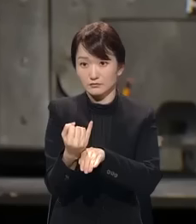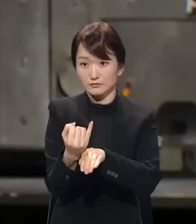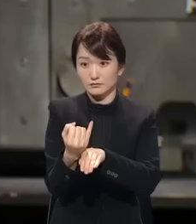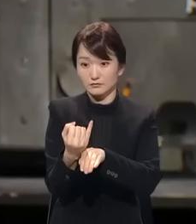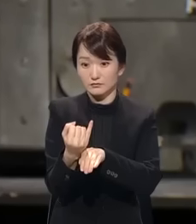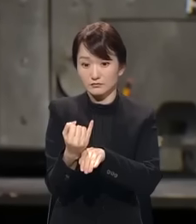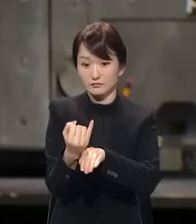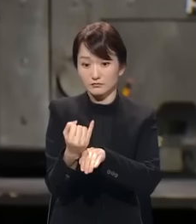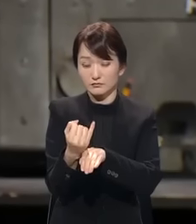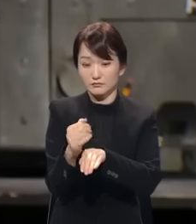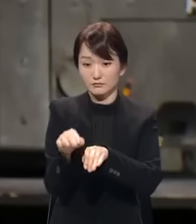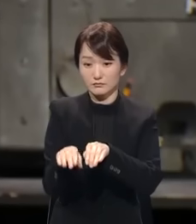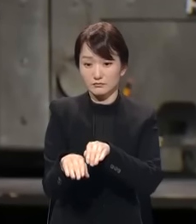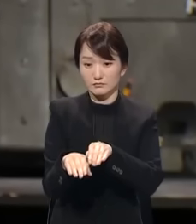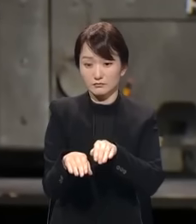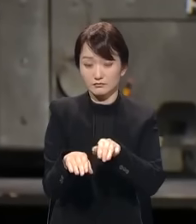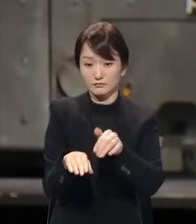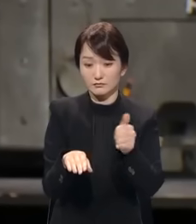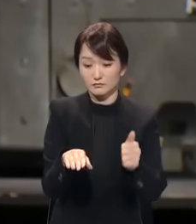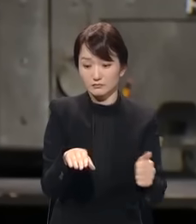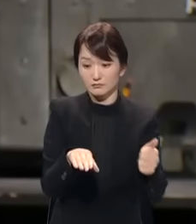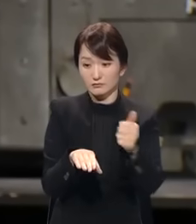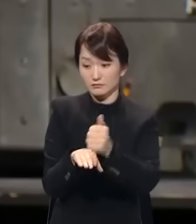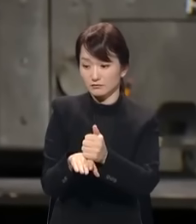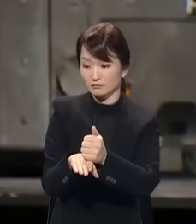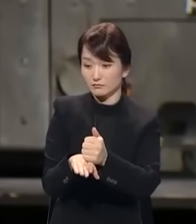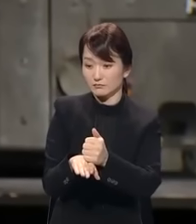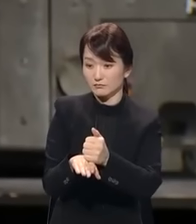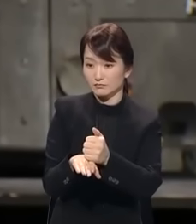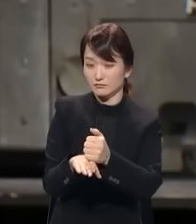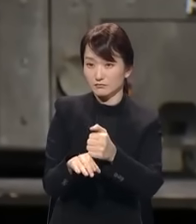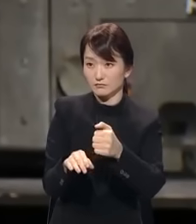폭행을 하면서 가방이라든가 물건을 대놔라라고 해서